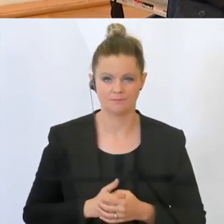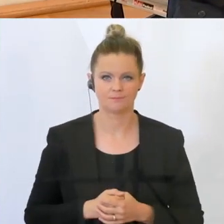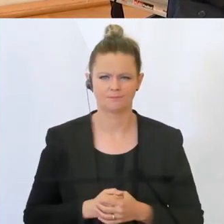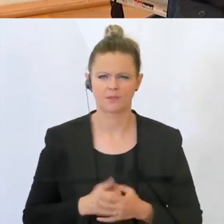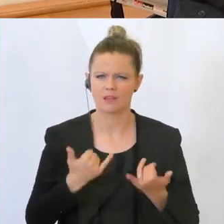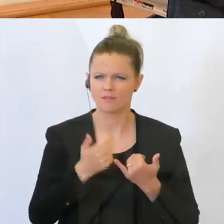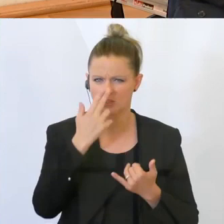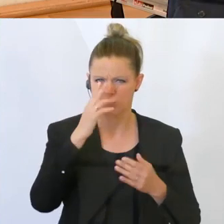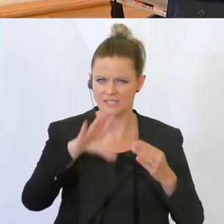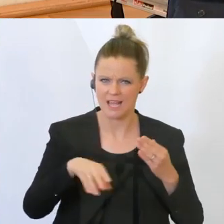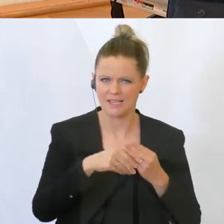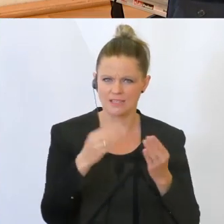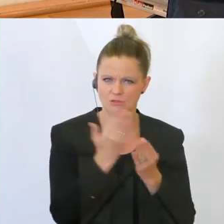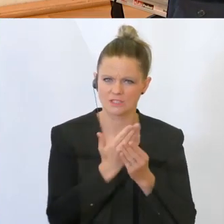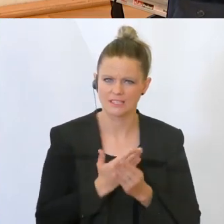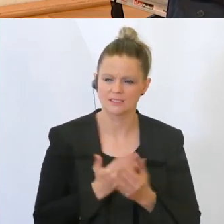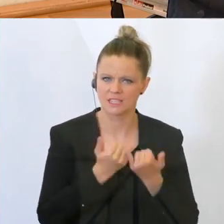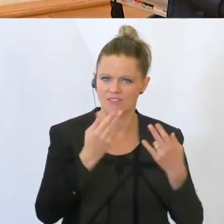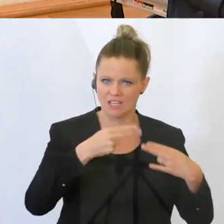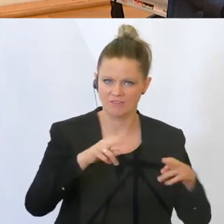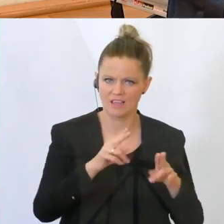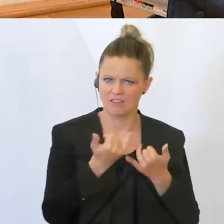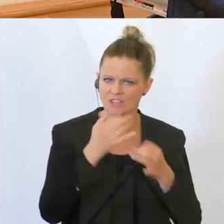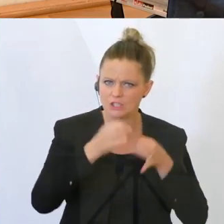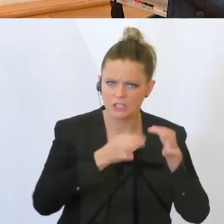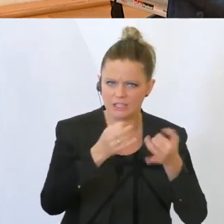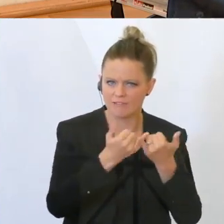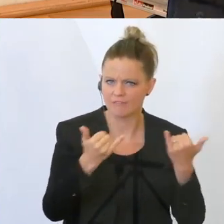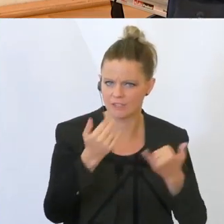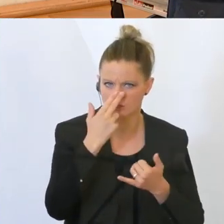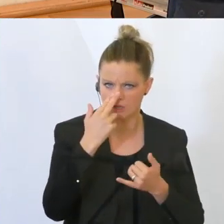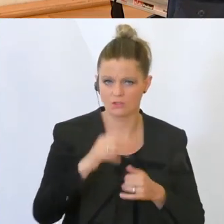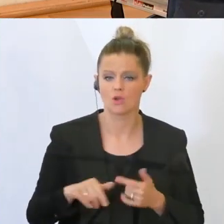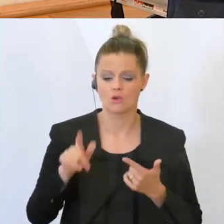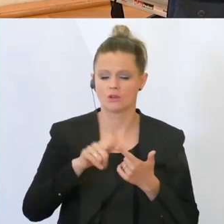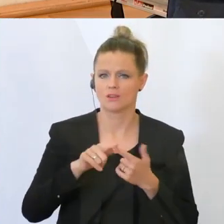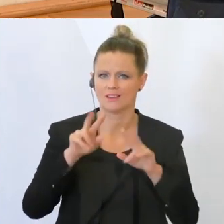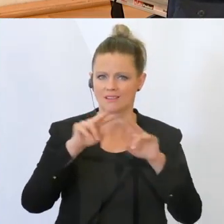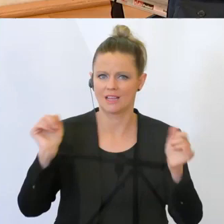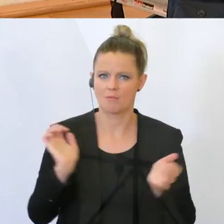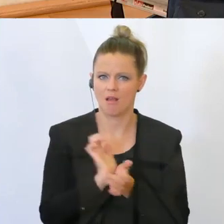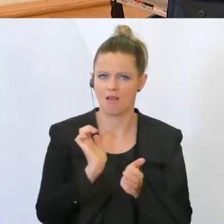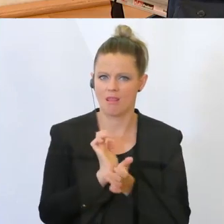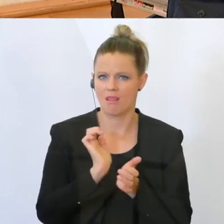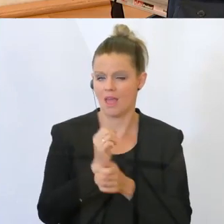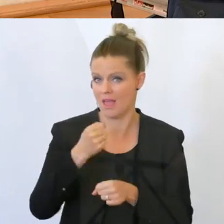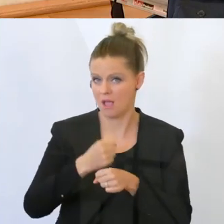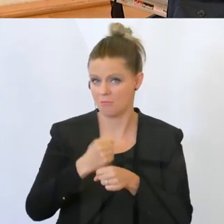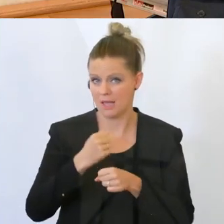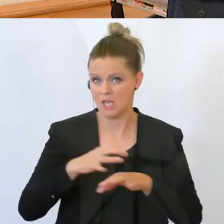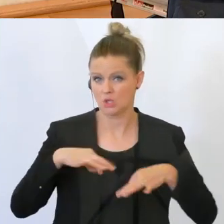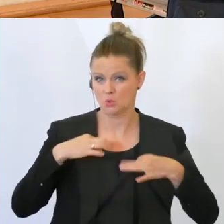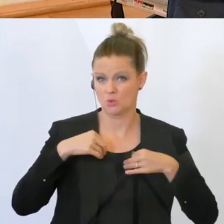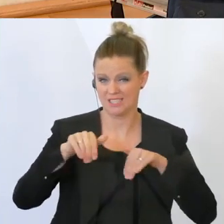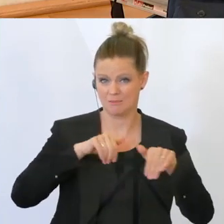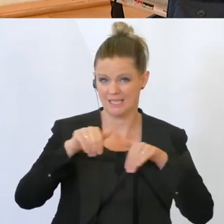mit dem Ergänzungsregister weitergeht, wie ist da die weitere Strategie? Und zweite Frage, Thema Leiharbeit, hat der Gesundheitsminister Anschober gesagt,